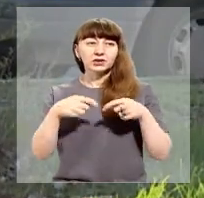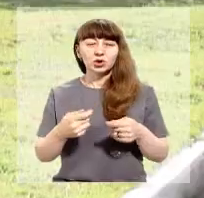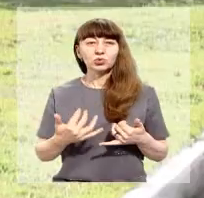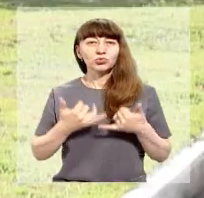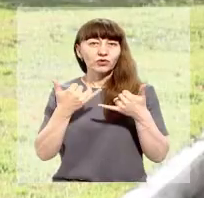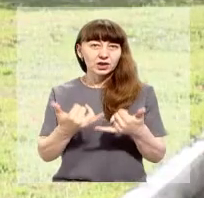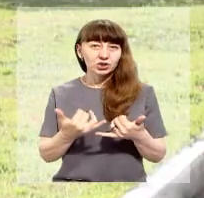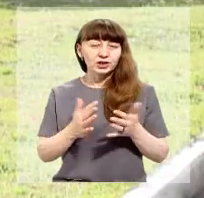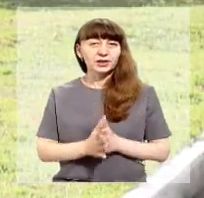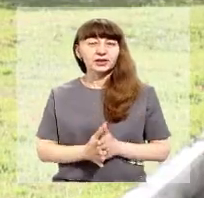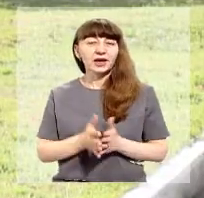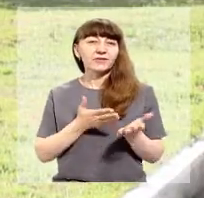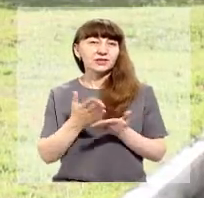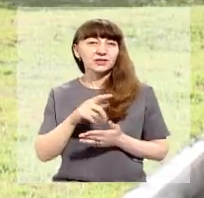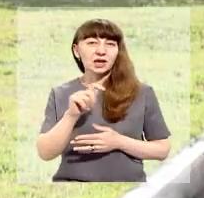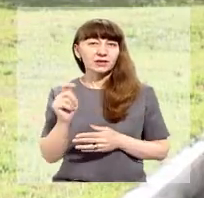фронтовикам.